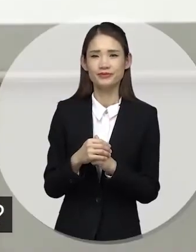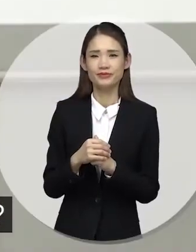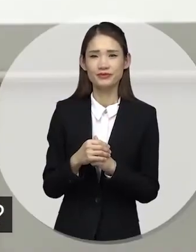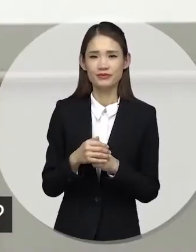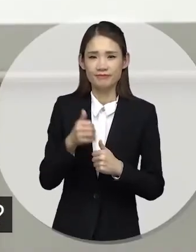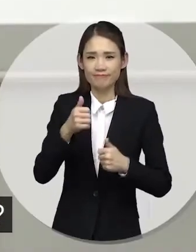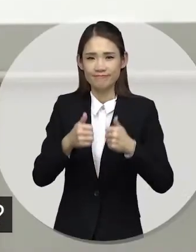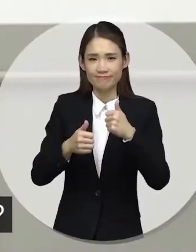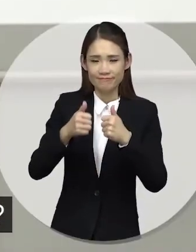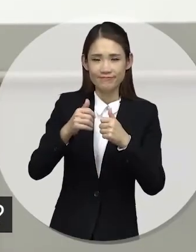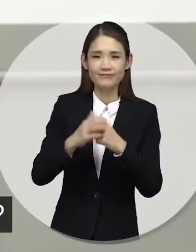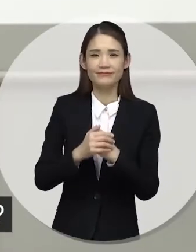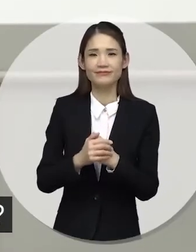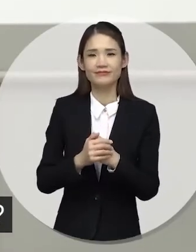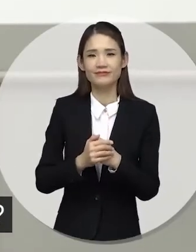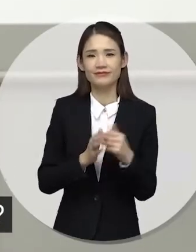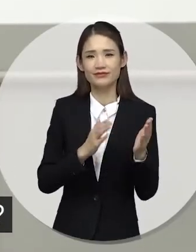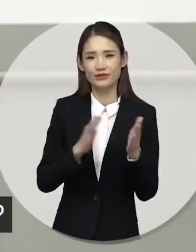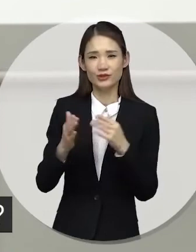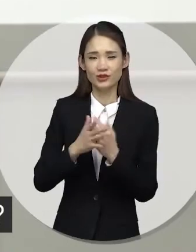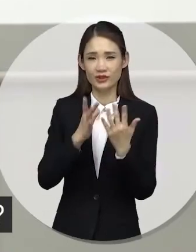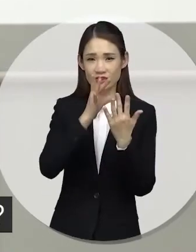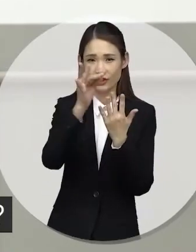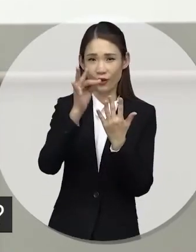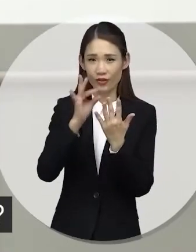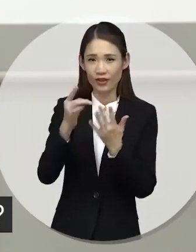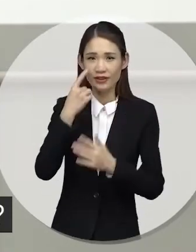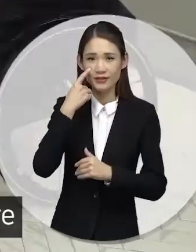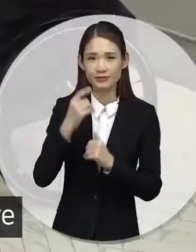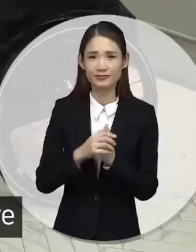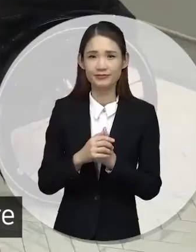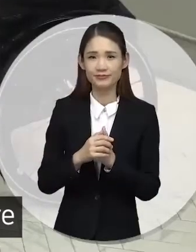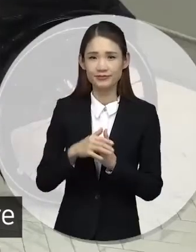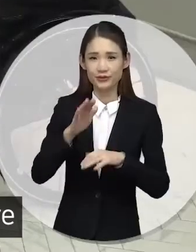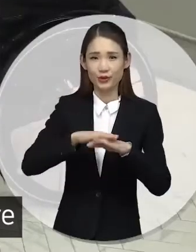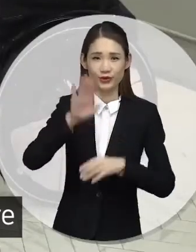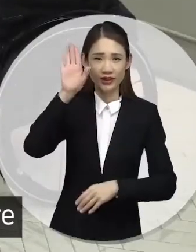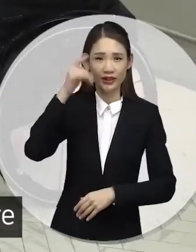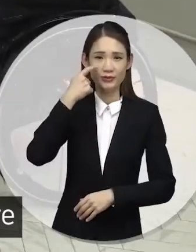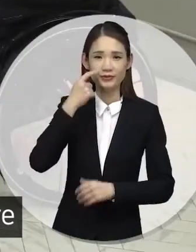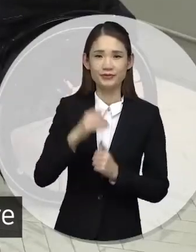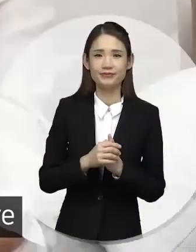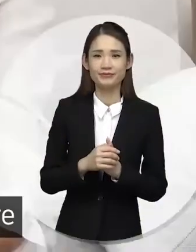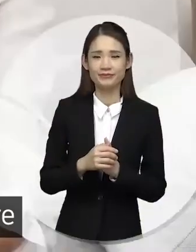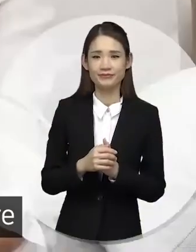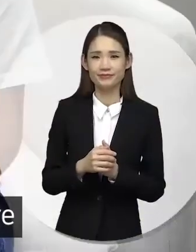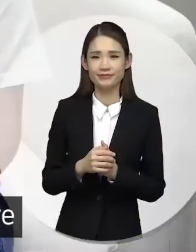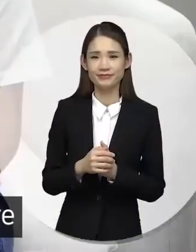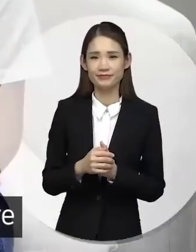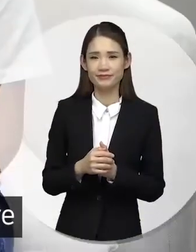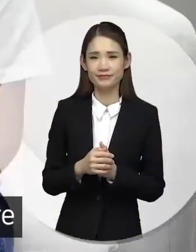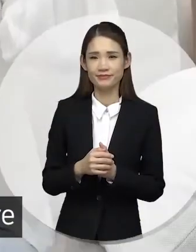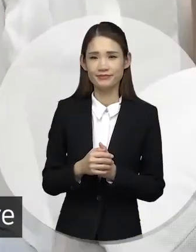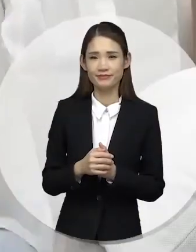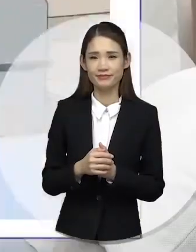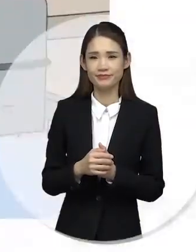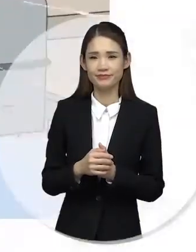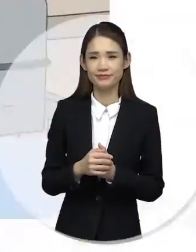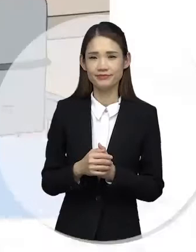개가 박빙입니다. 자, 그러면 한번 선택을 해볼까요? 손 한번 들어주세요. 손.